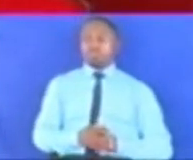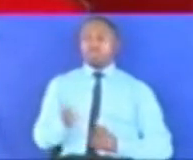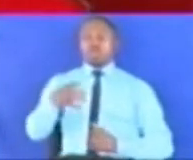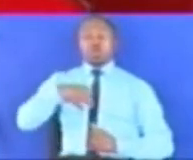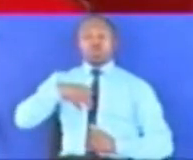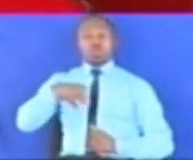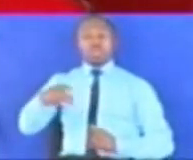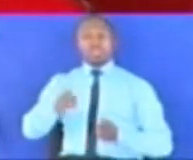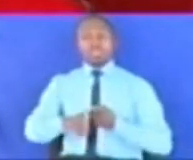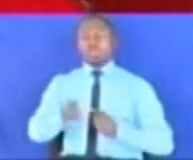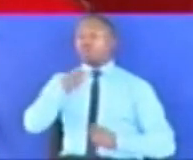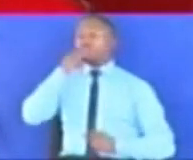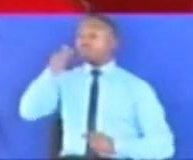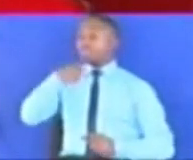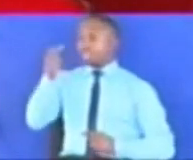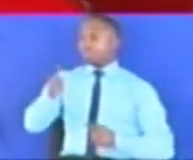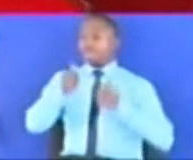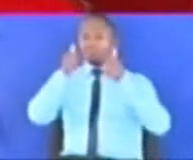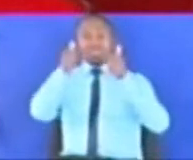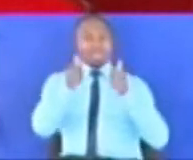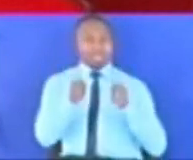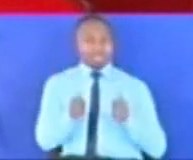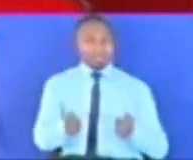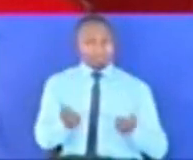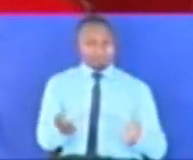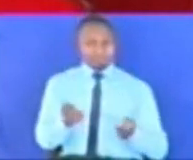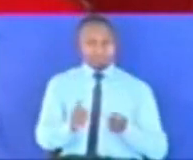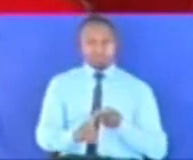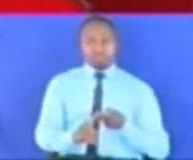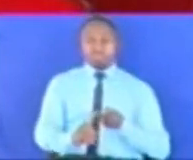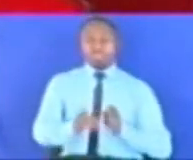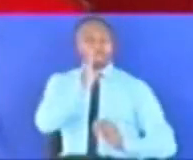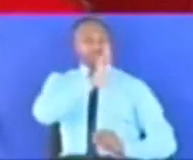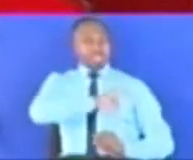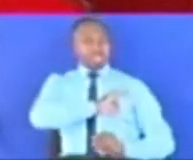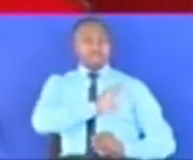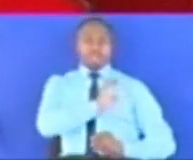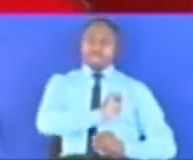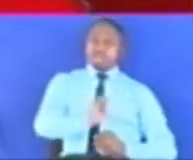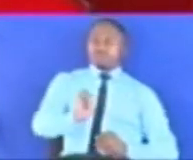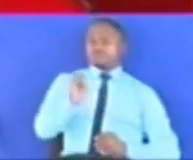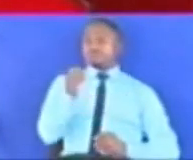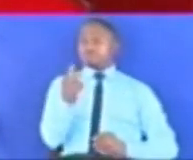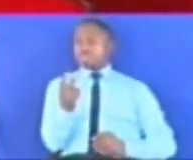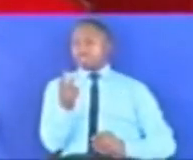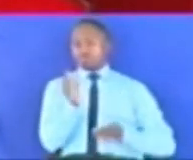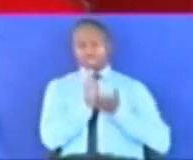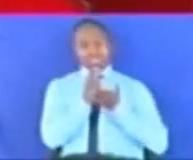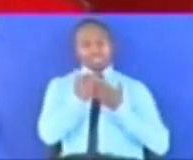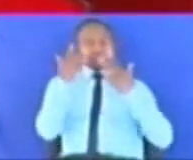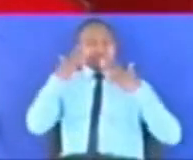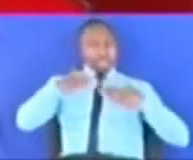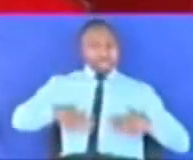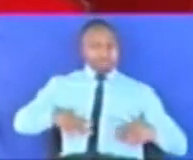waziri wa TAMISEMI ametangaza hapa ajira kama zaidi ya 2,000 kwenye sekta ya afya.